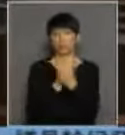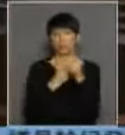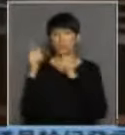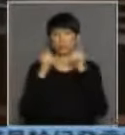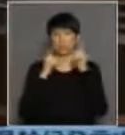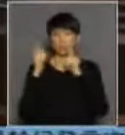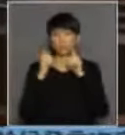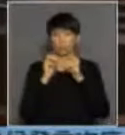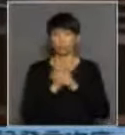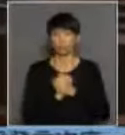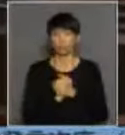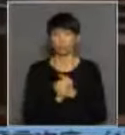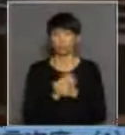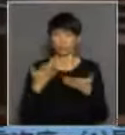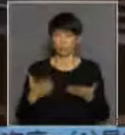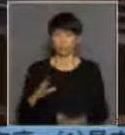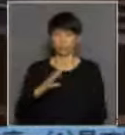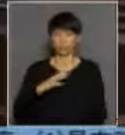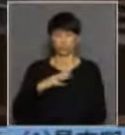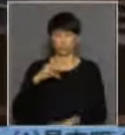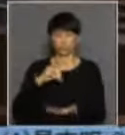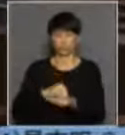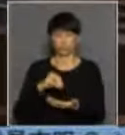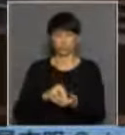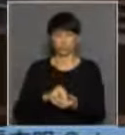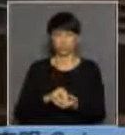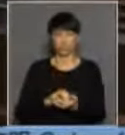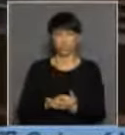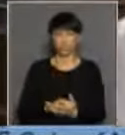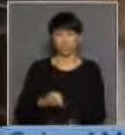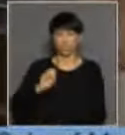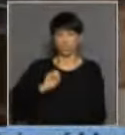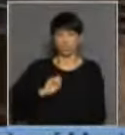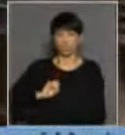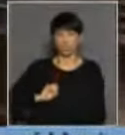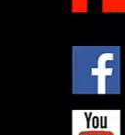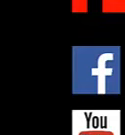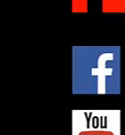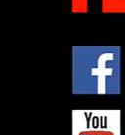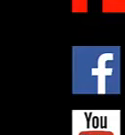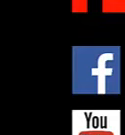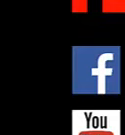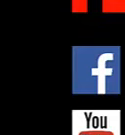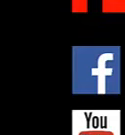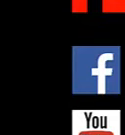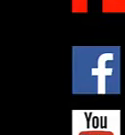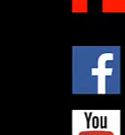要咧喺呢個情況之下咧，我決定兩樣都投棄權票。多謝主席。